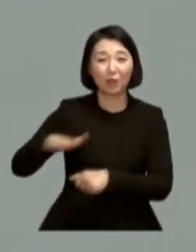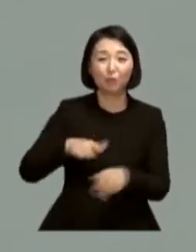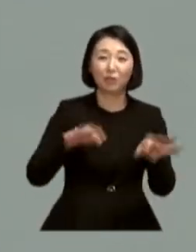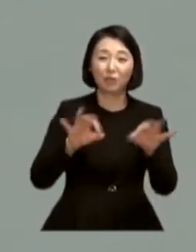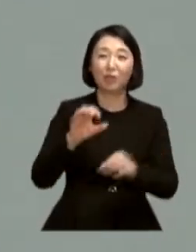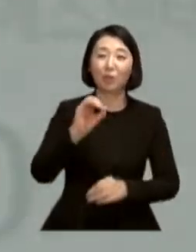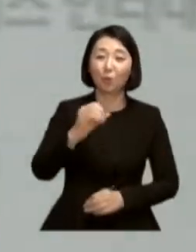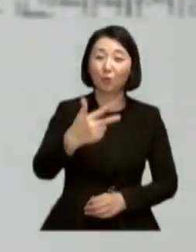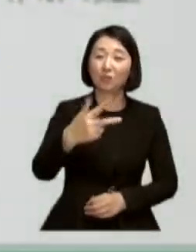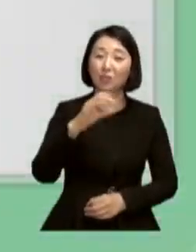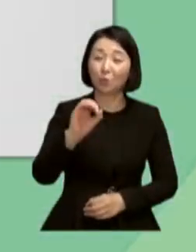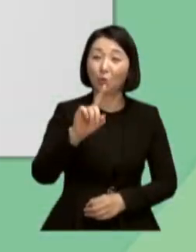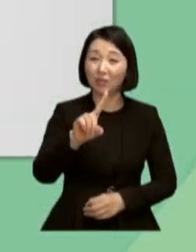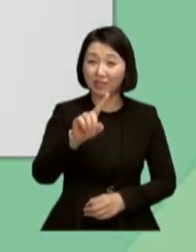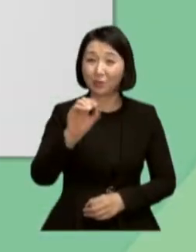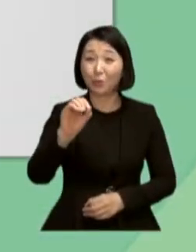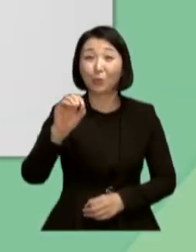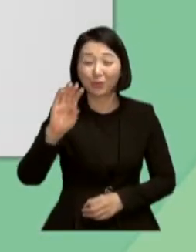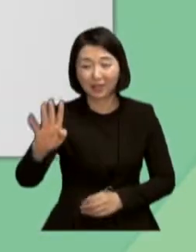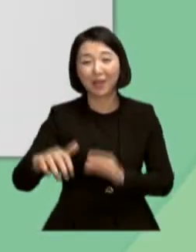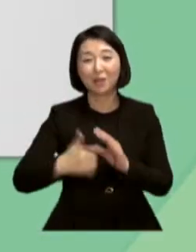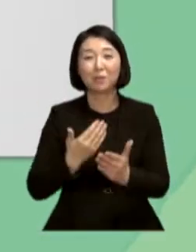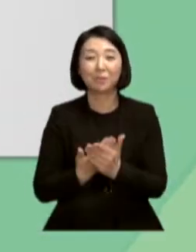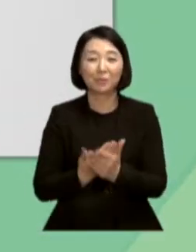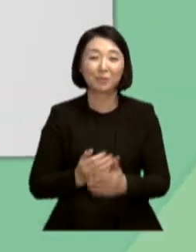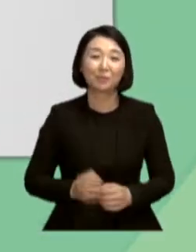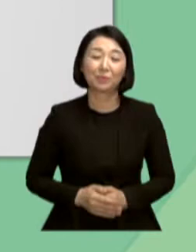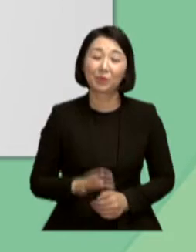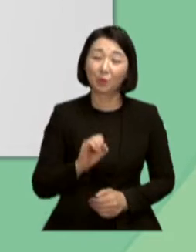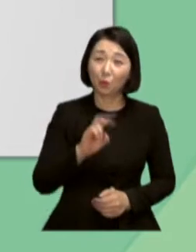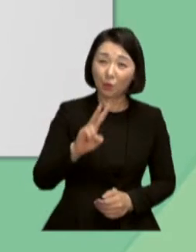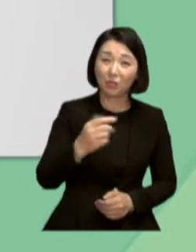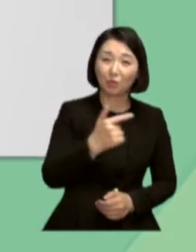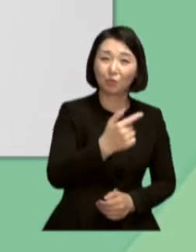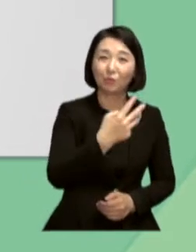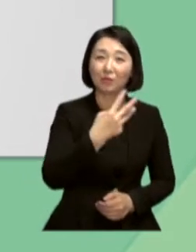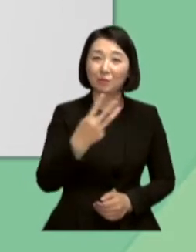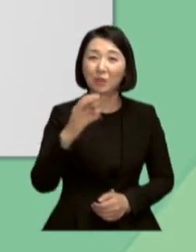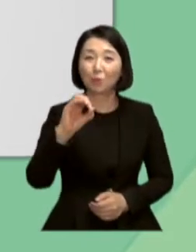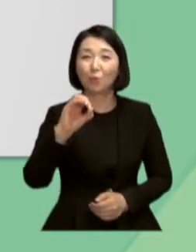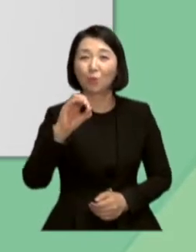주세요. 우리은행 00-7000-1000으로 마음을 보내주시거나